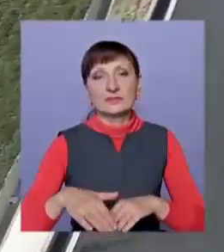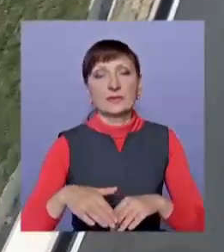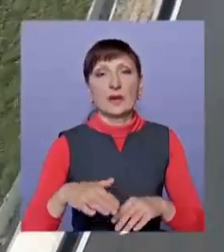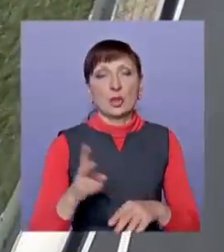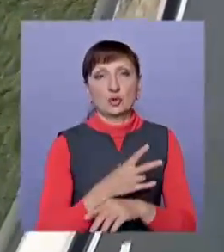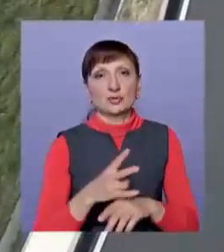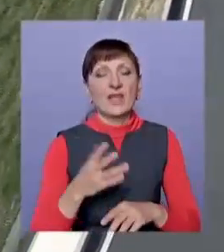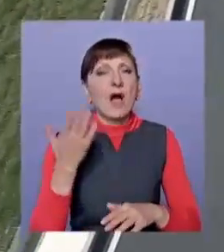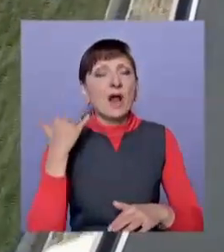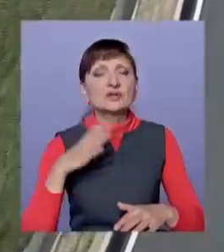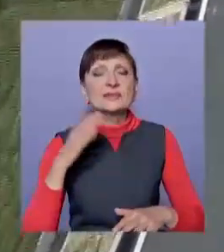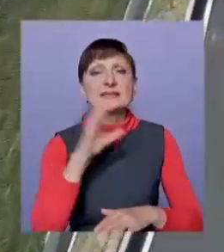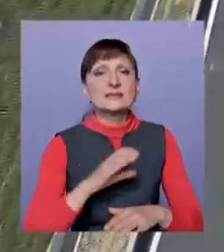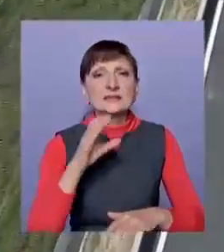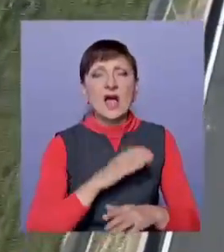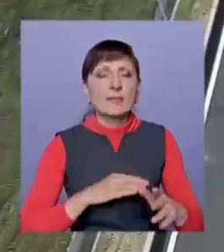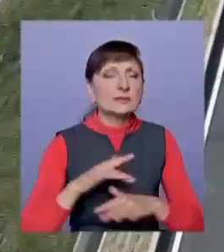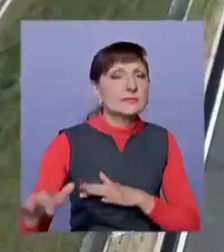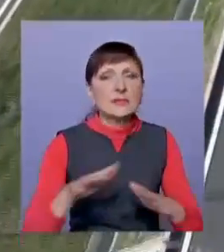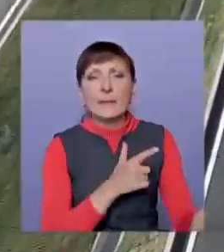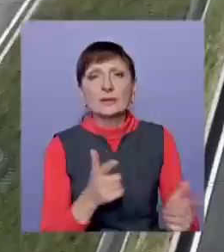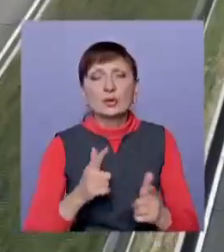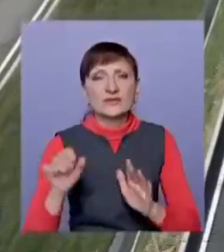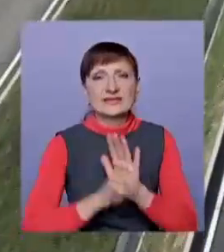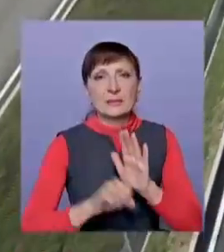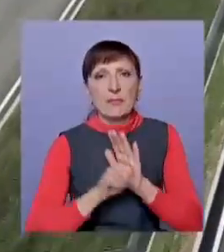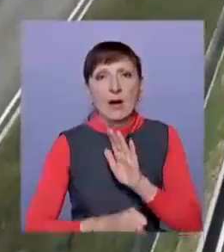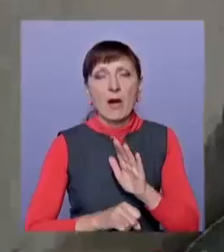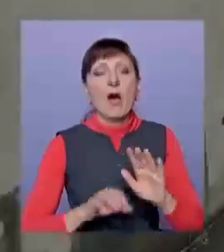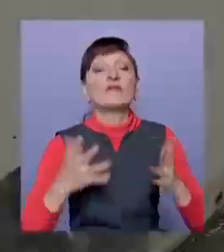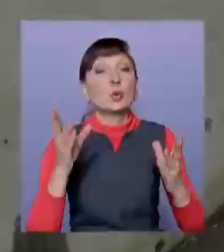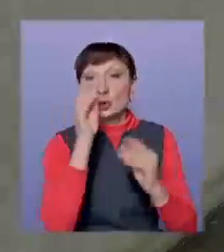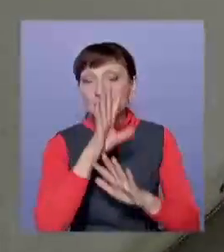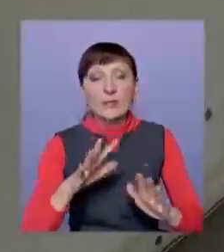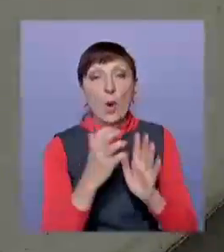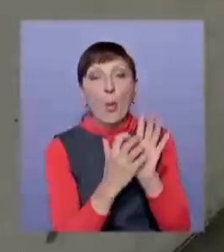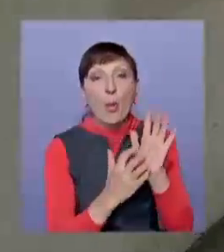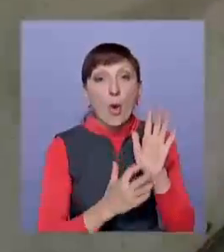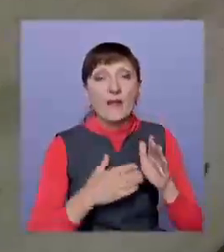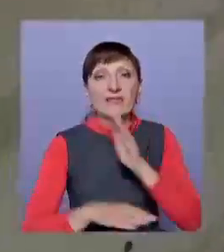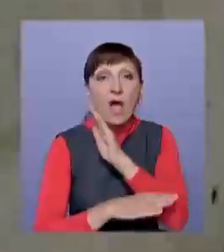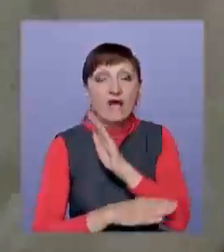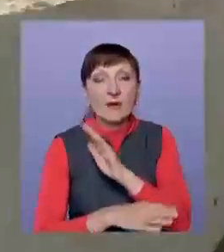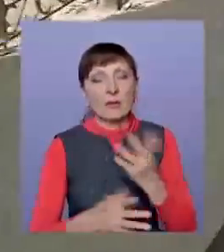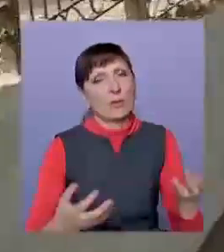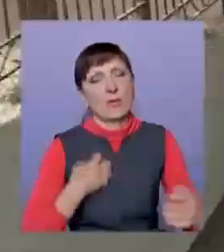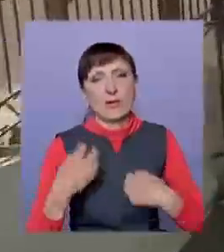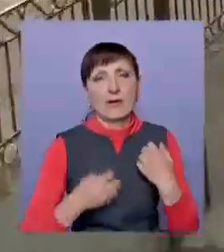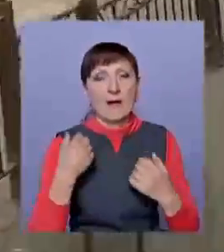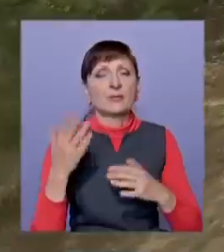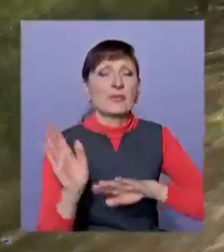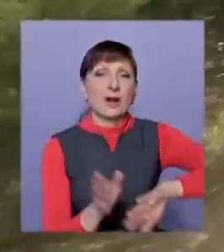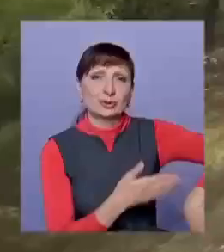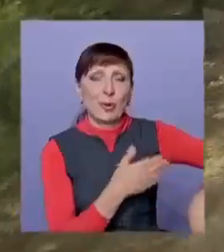А раньше бывало, весь сентябрь проходил в суете и подготовке к зиме. Не дай бог не успеть запастись углем и дровами. Заботы эти в прошлом.